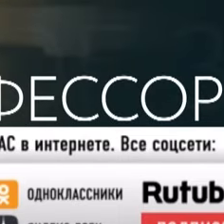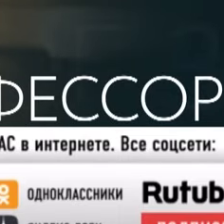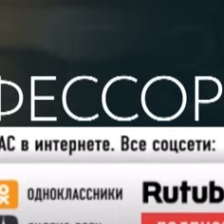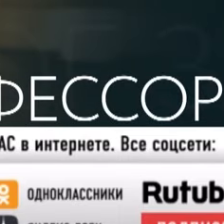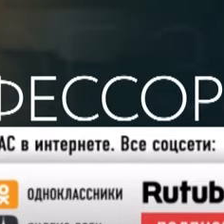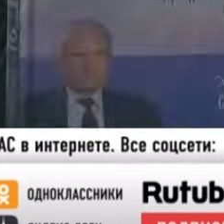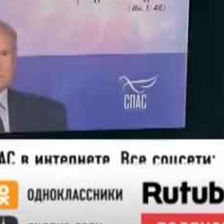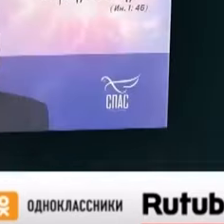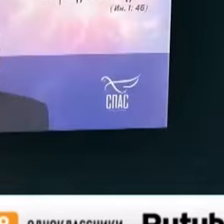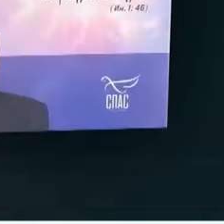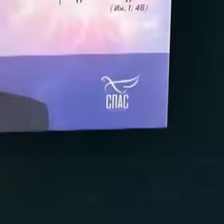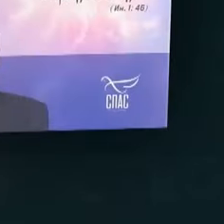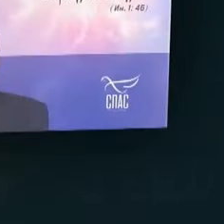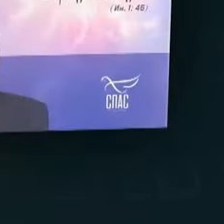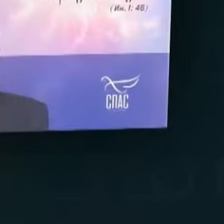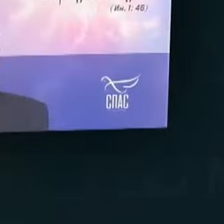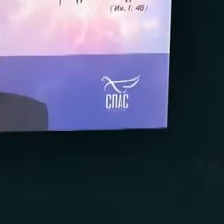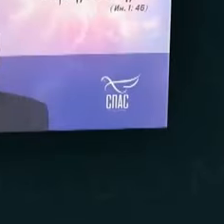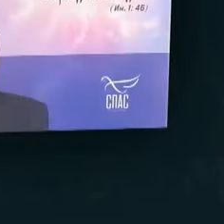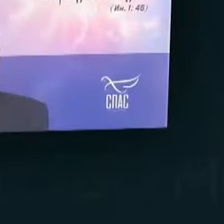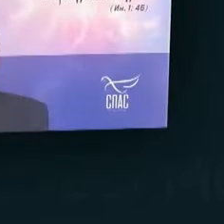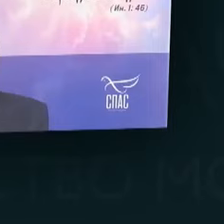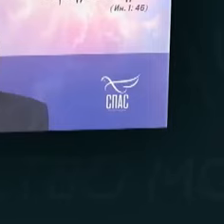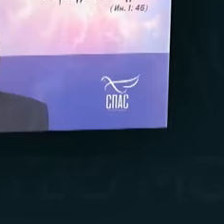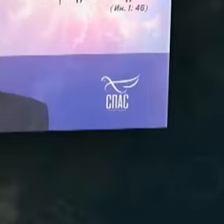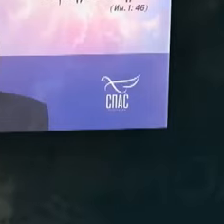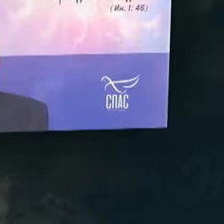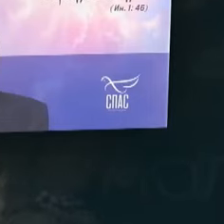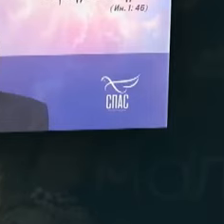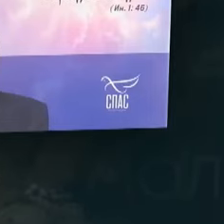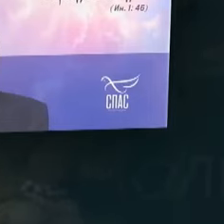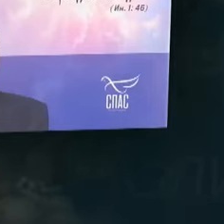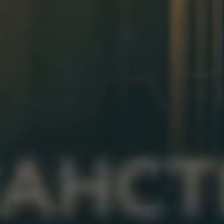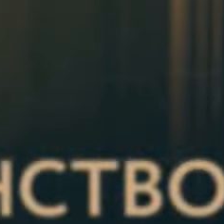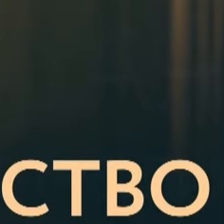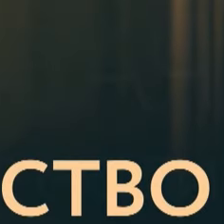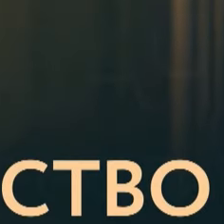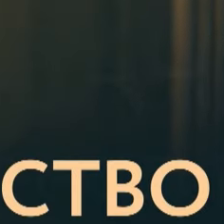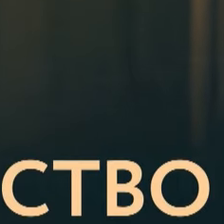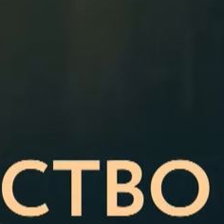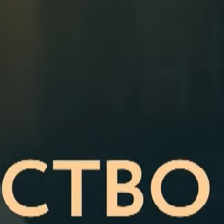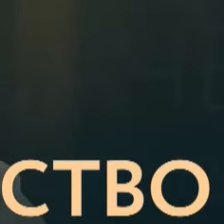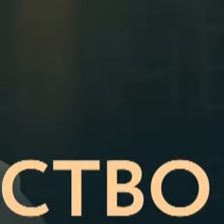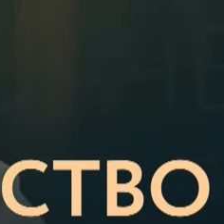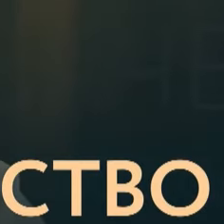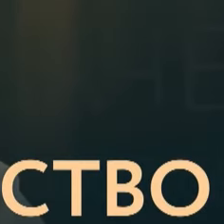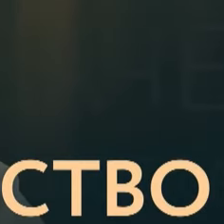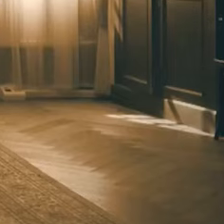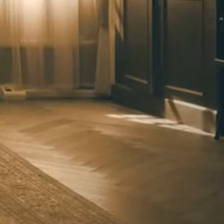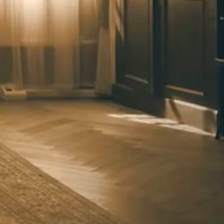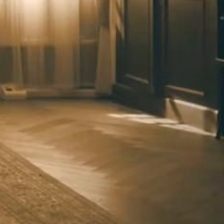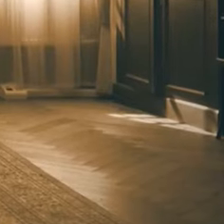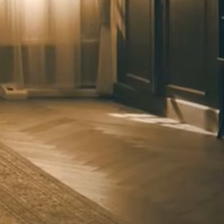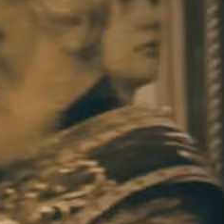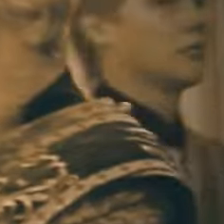«Профессор Осипов. Зачем Бог?» Ответы на главные вопросы веры. Ужас. Что такое там?